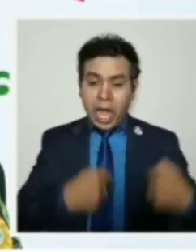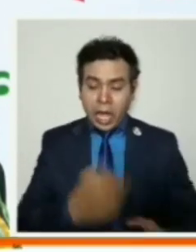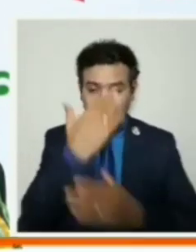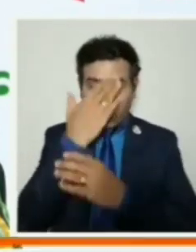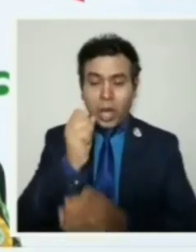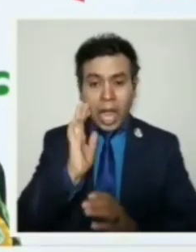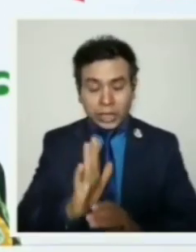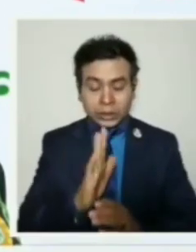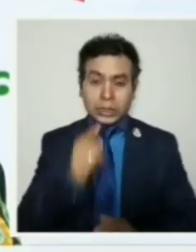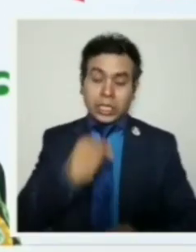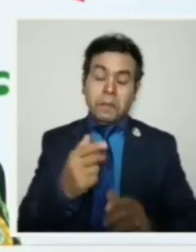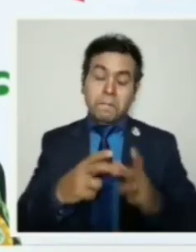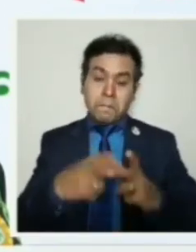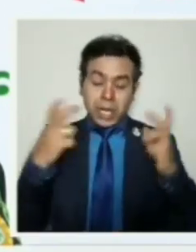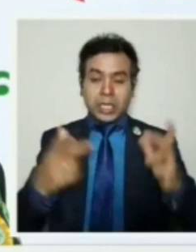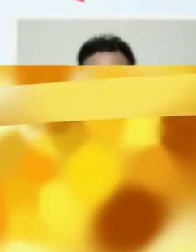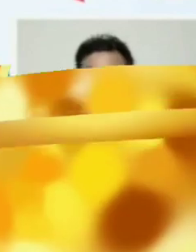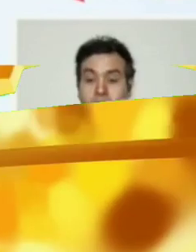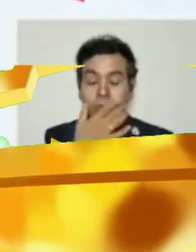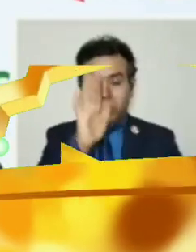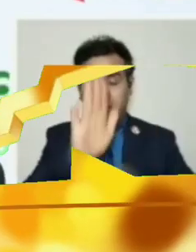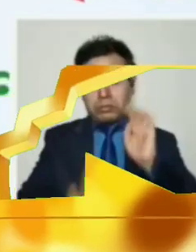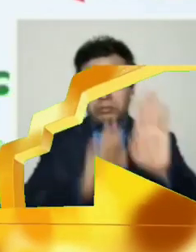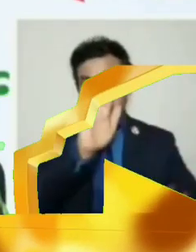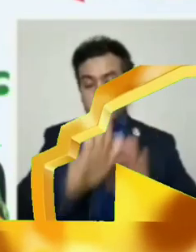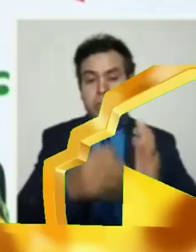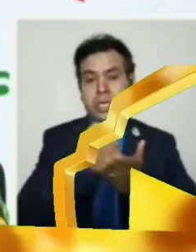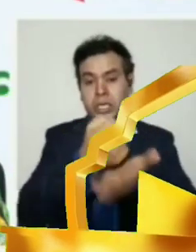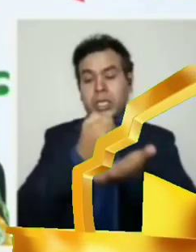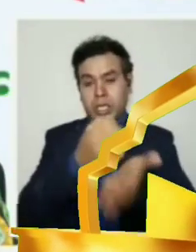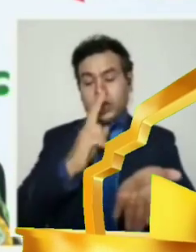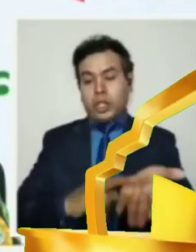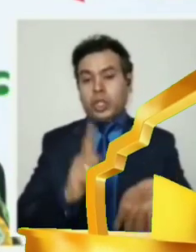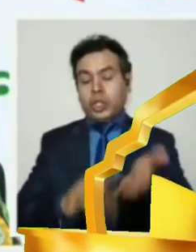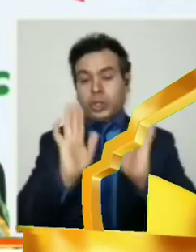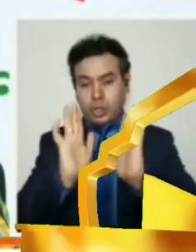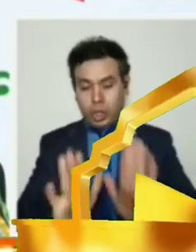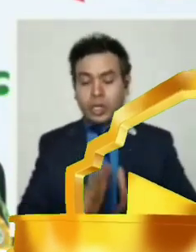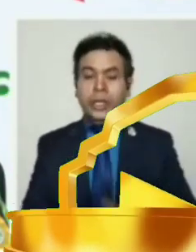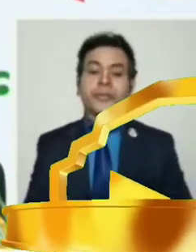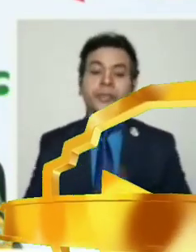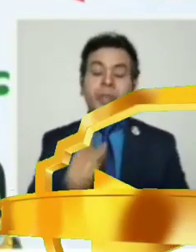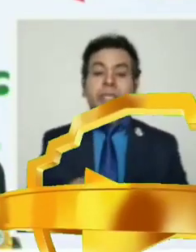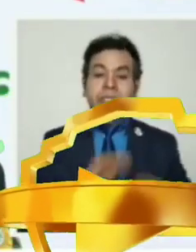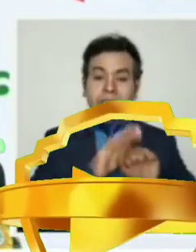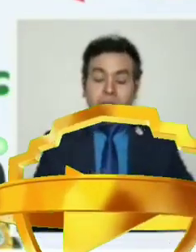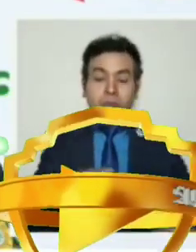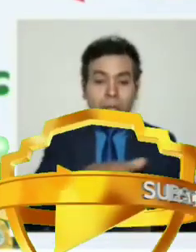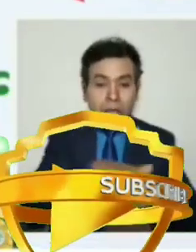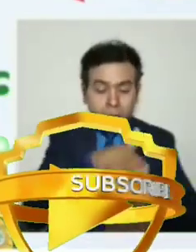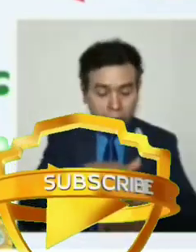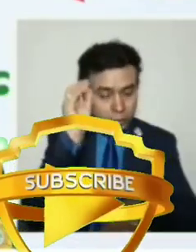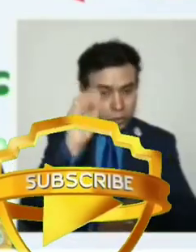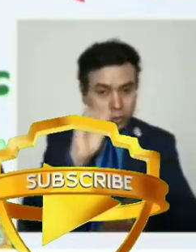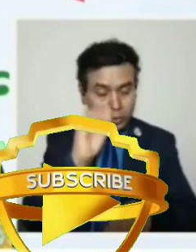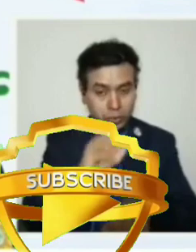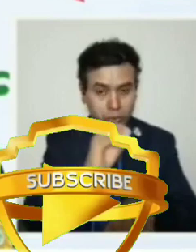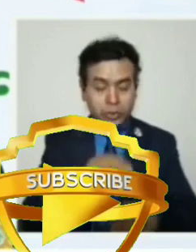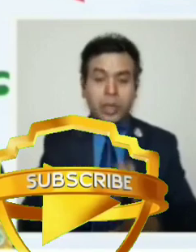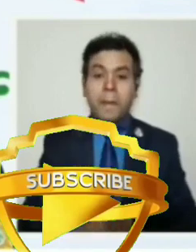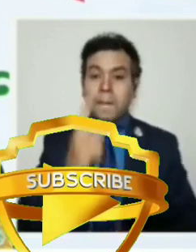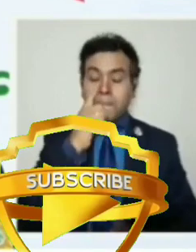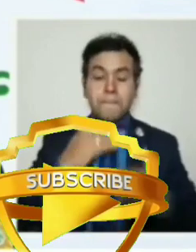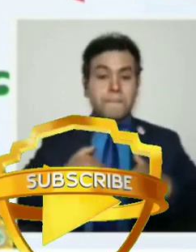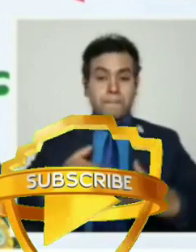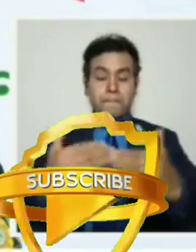আছে, যারা দীর্ঘমেয়াদী অসুখে ভুগছেন তাদের দিকে বিশেষভাবে খেয়াল রাখতে হবে। তারা নিজেরাও যেমন সচেতন থাকবেন, পরিবারের অন্য